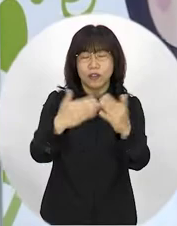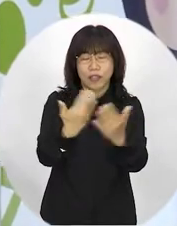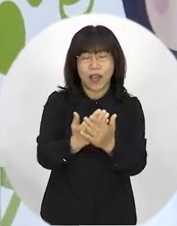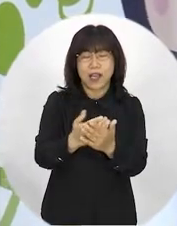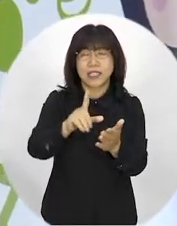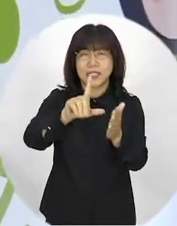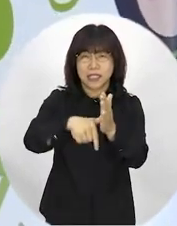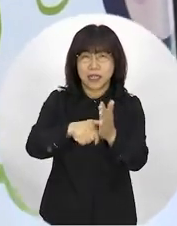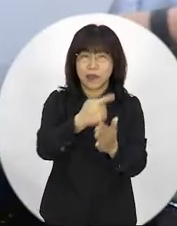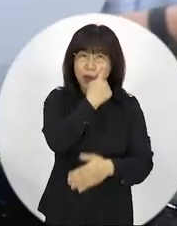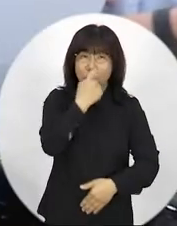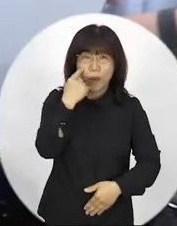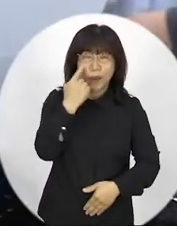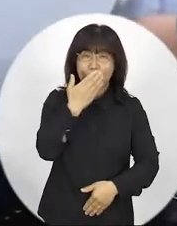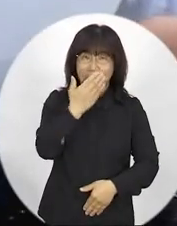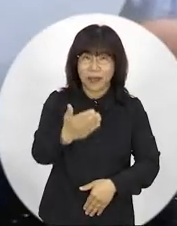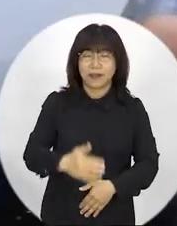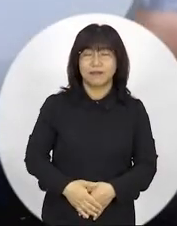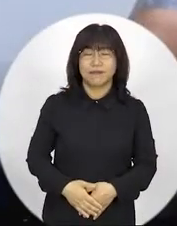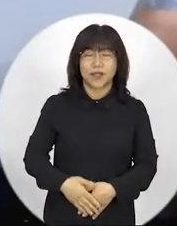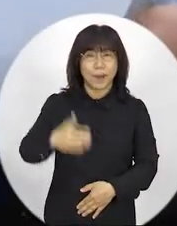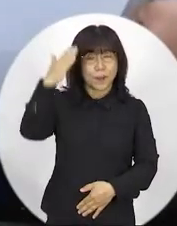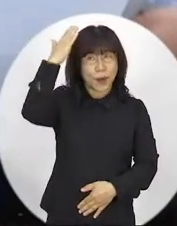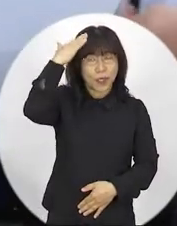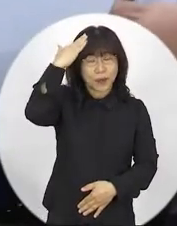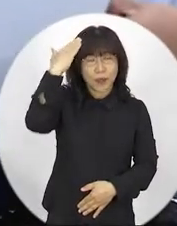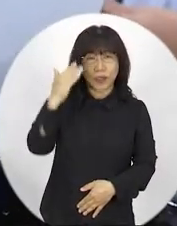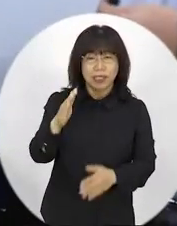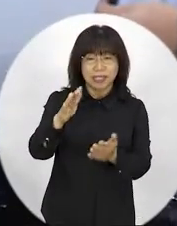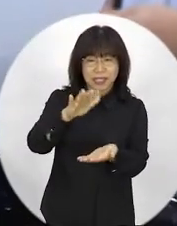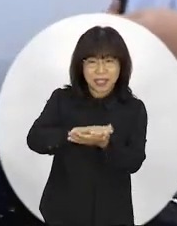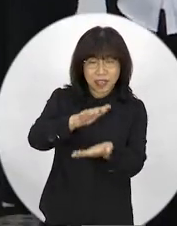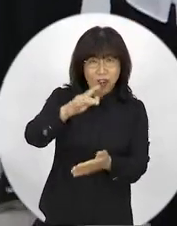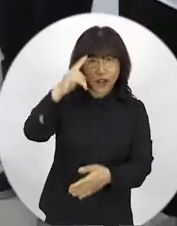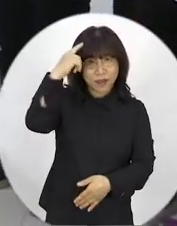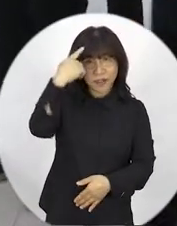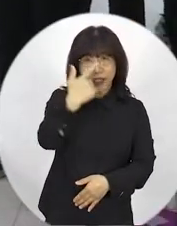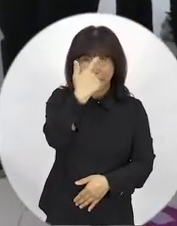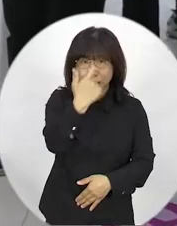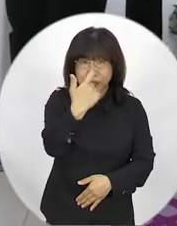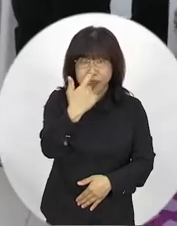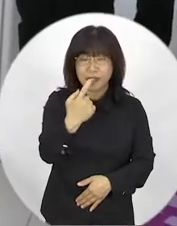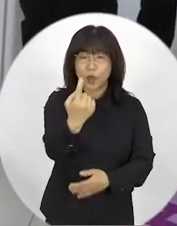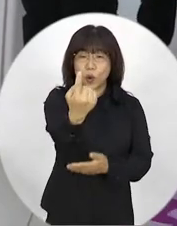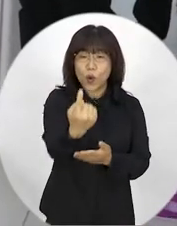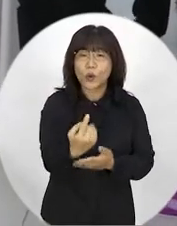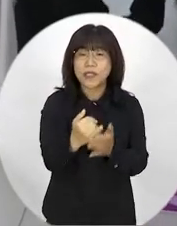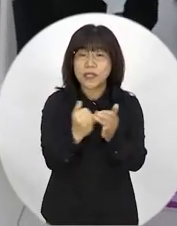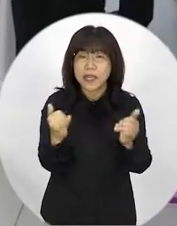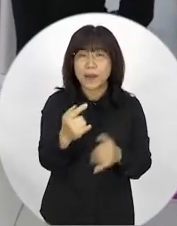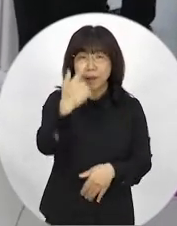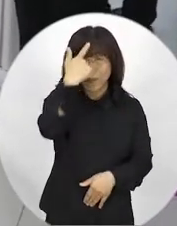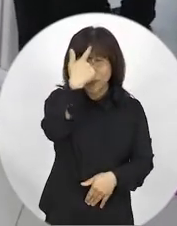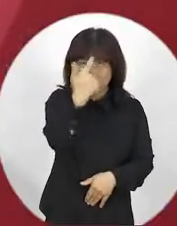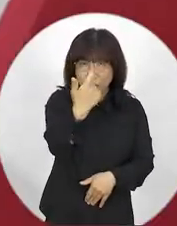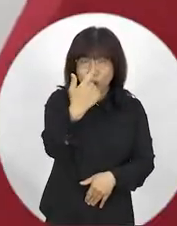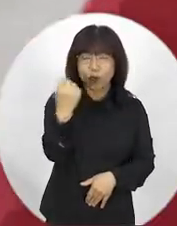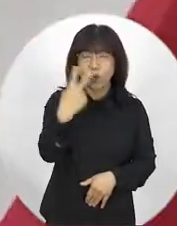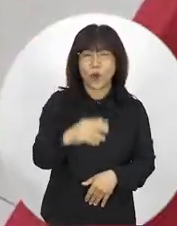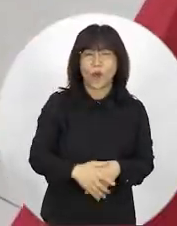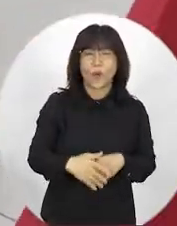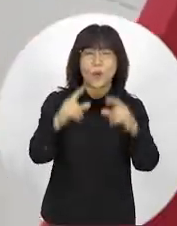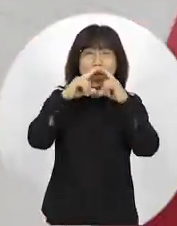있습니다 또 머리 부분에 위치한 열감지 카메라를 통해 방문객의 체험과 마스크 착용 여부를